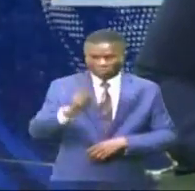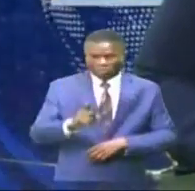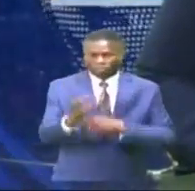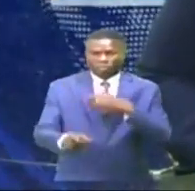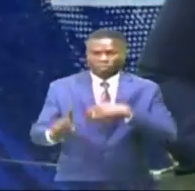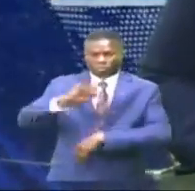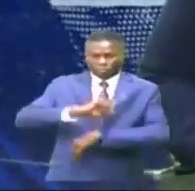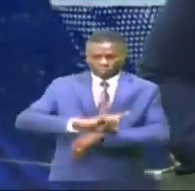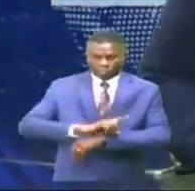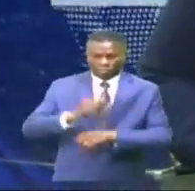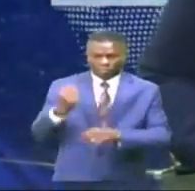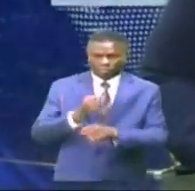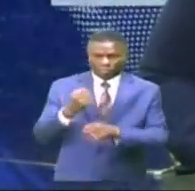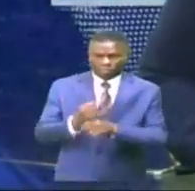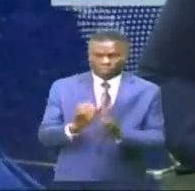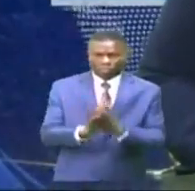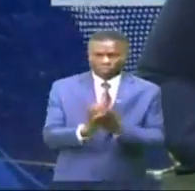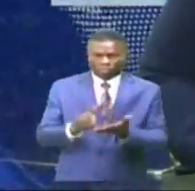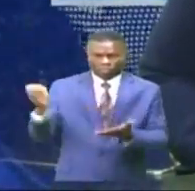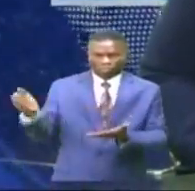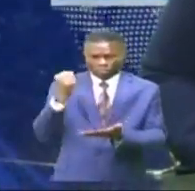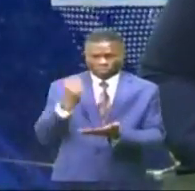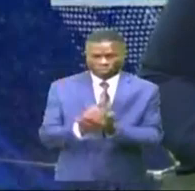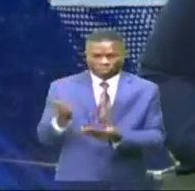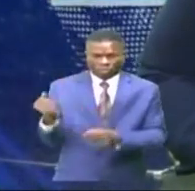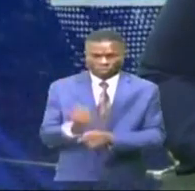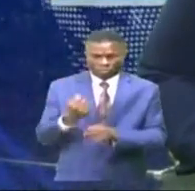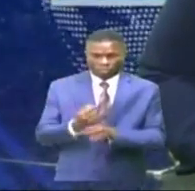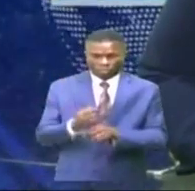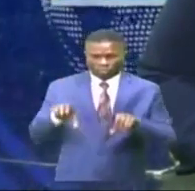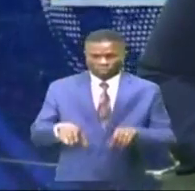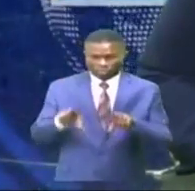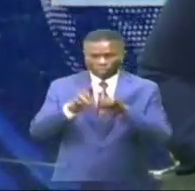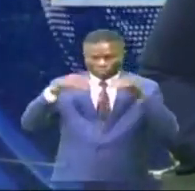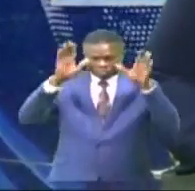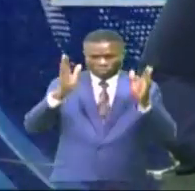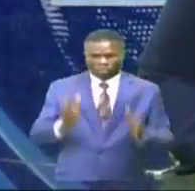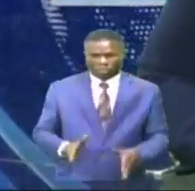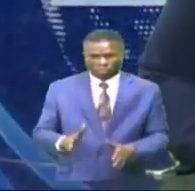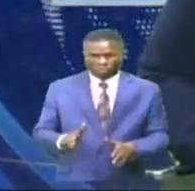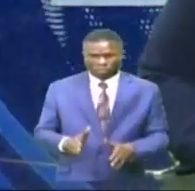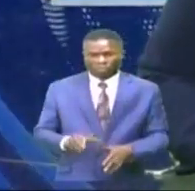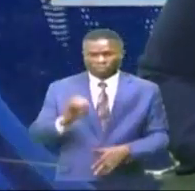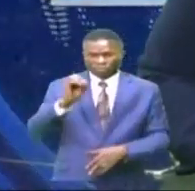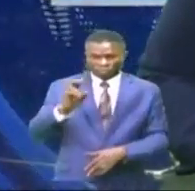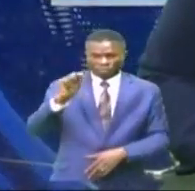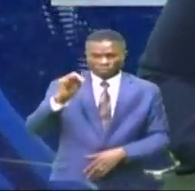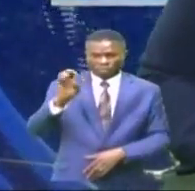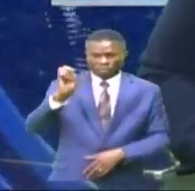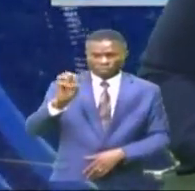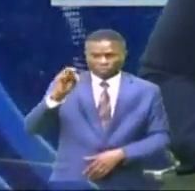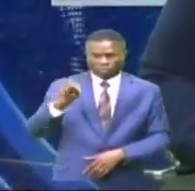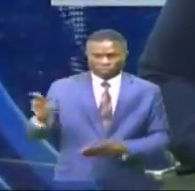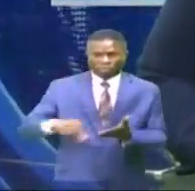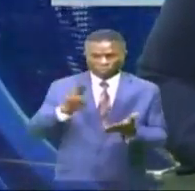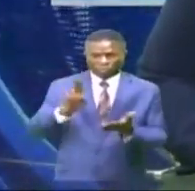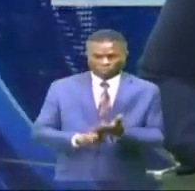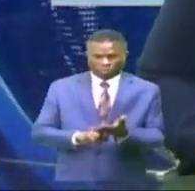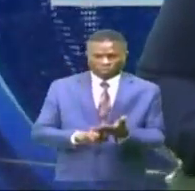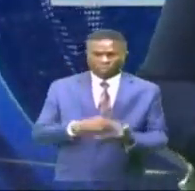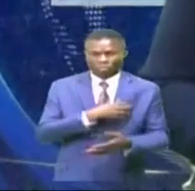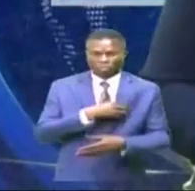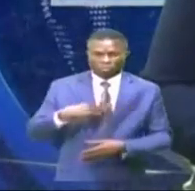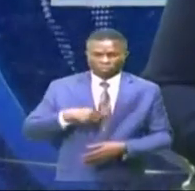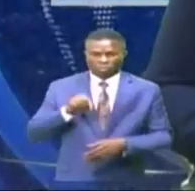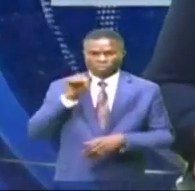auprès des services sans visa de contrat de travail de nationaux et des étrangers de l'ONEM signé béangoumbé Fano